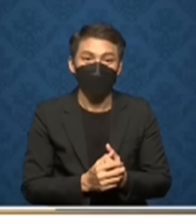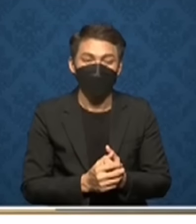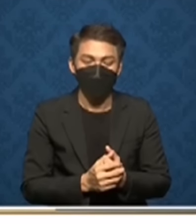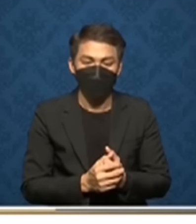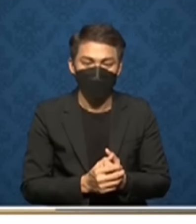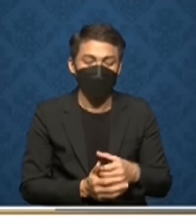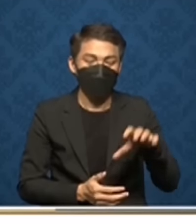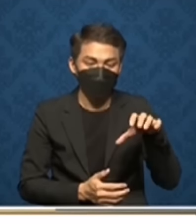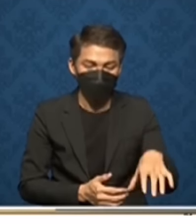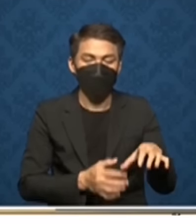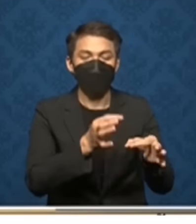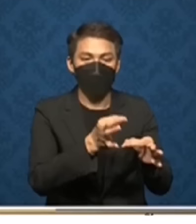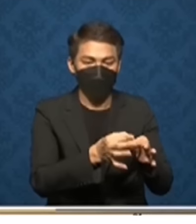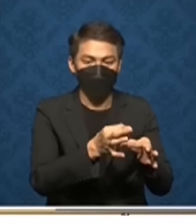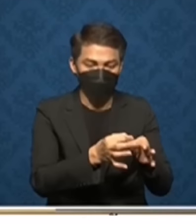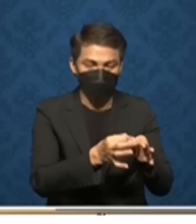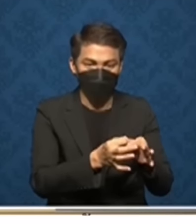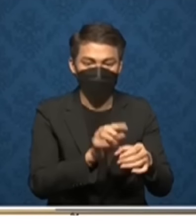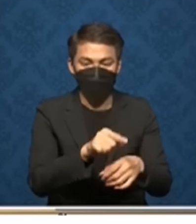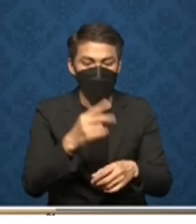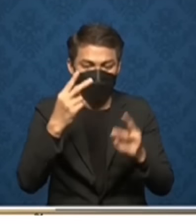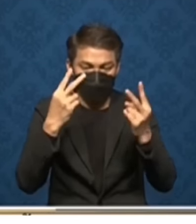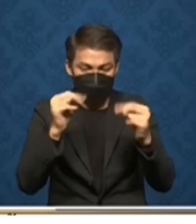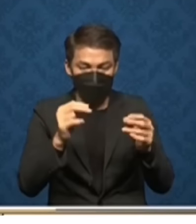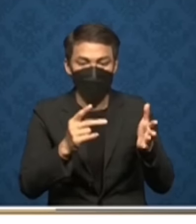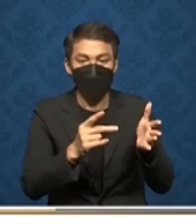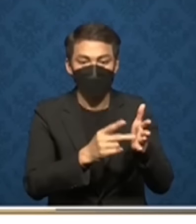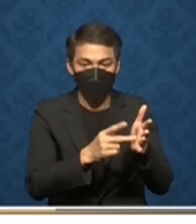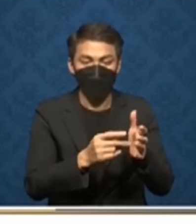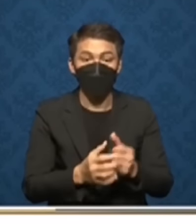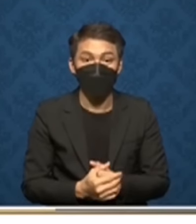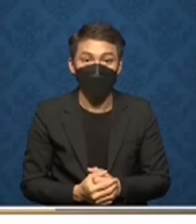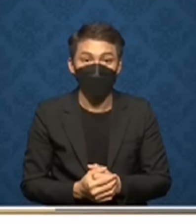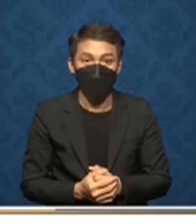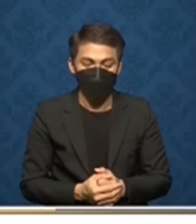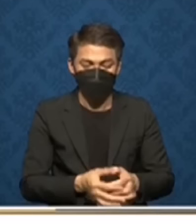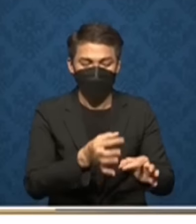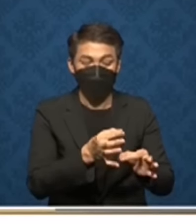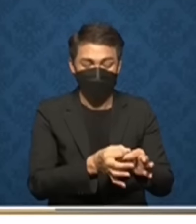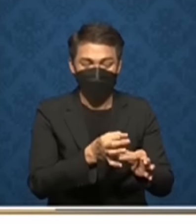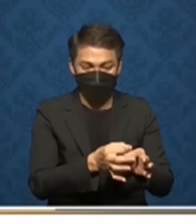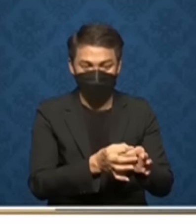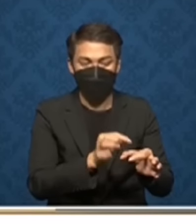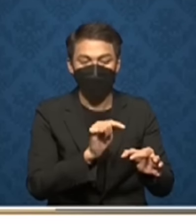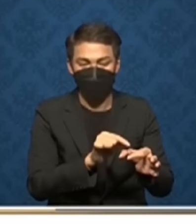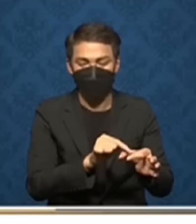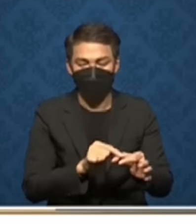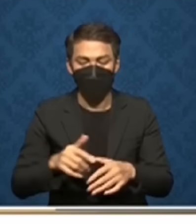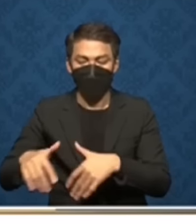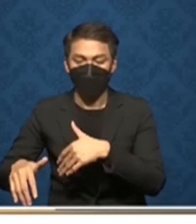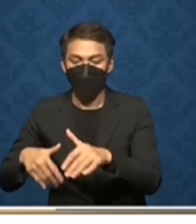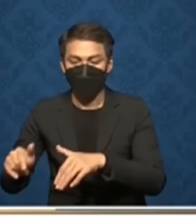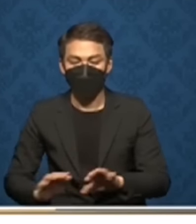บันการเงินที่ท่านนายกดูอยู่สถาบันการเงินเนี่ยก็เป็นเงินที่ประชาชนไปฝากให้ค่